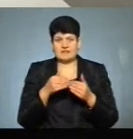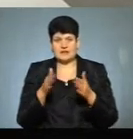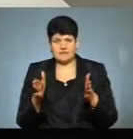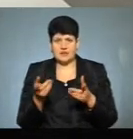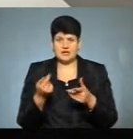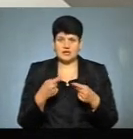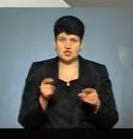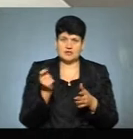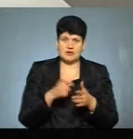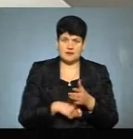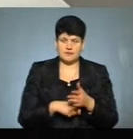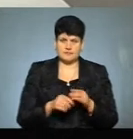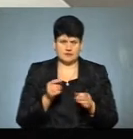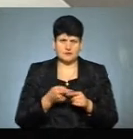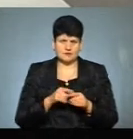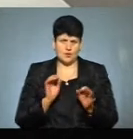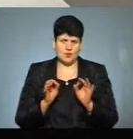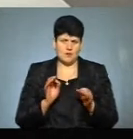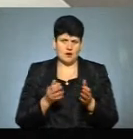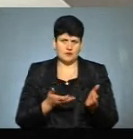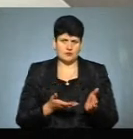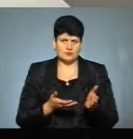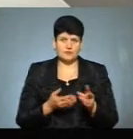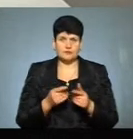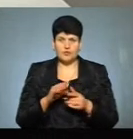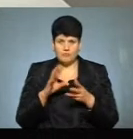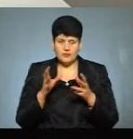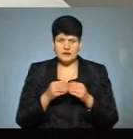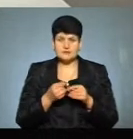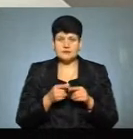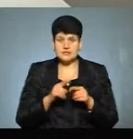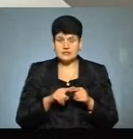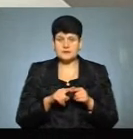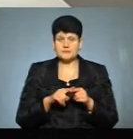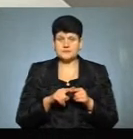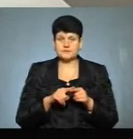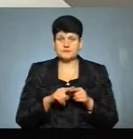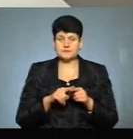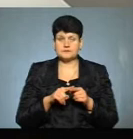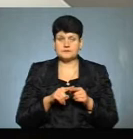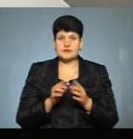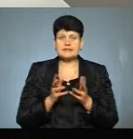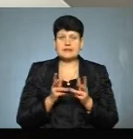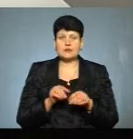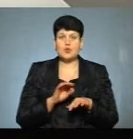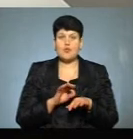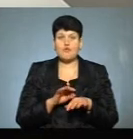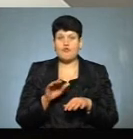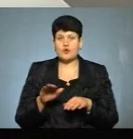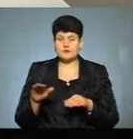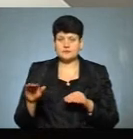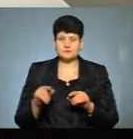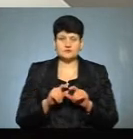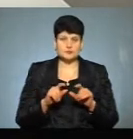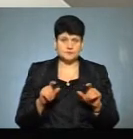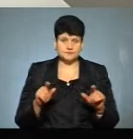інші закриваються. Чи нормальна це практика? Тому що, в принципі, вимірюється відтак лише за кількістю хворих учнів, напевно, в